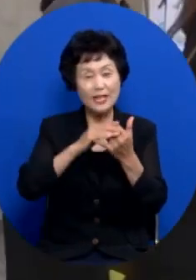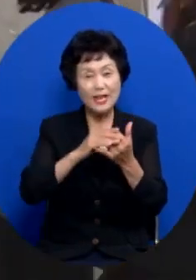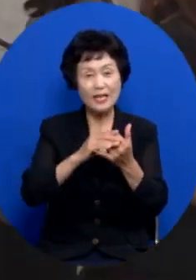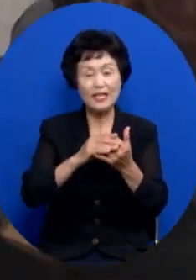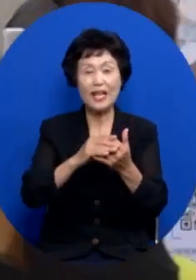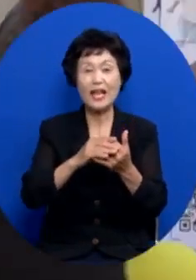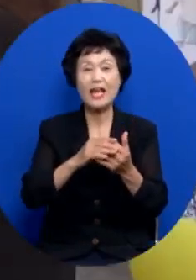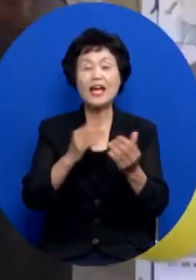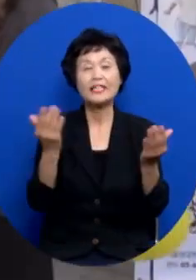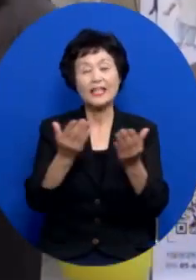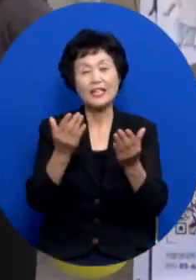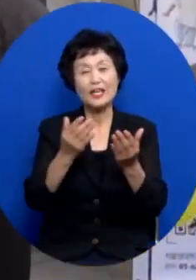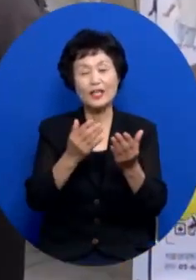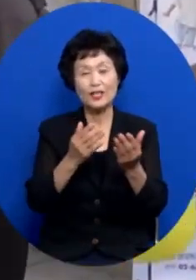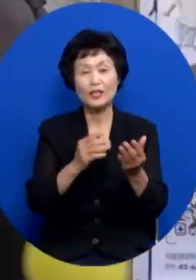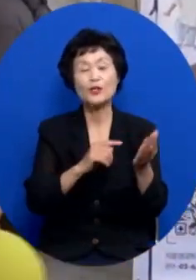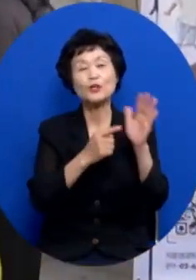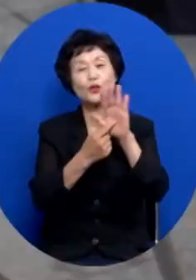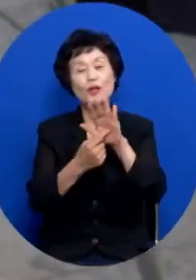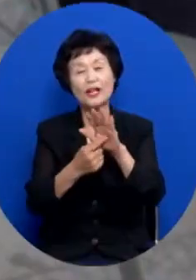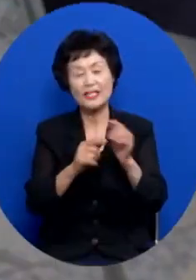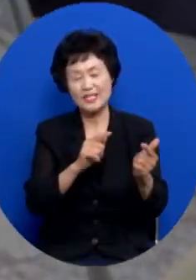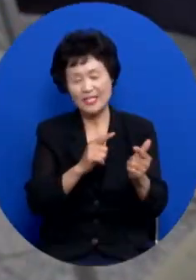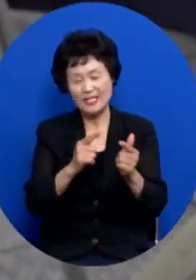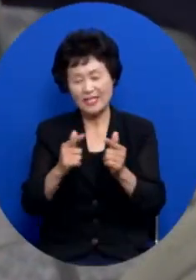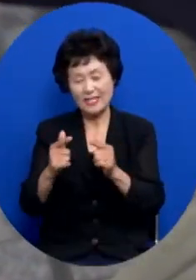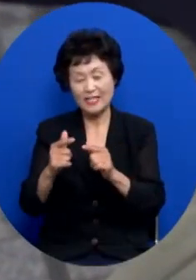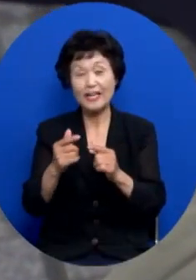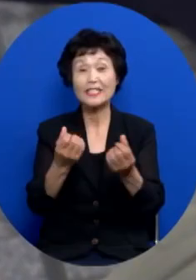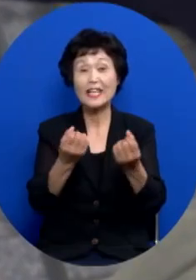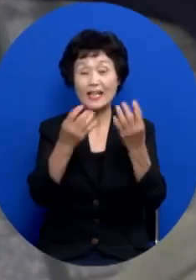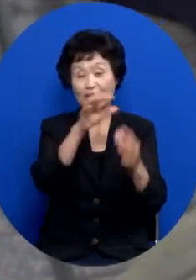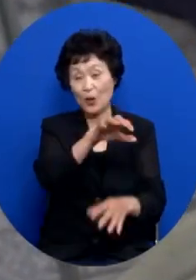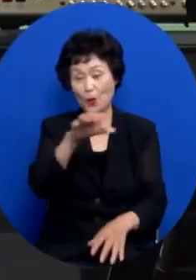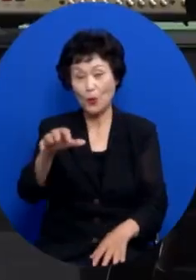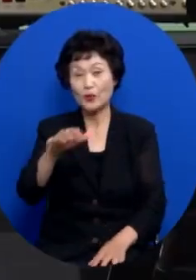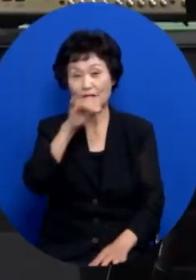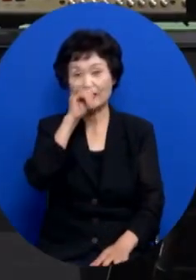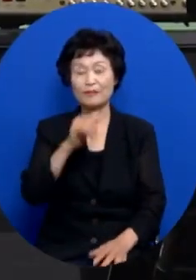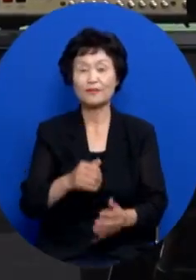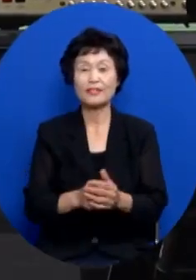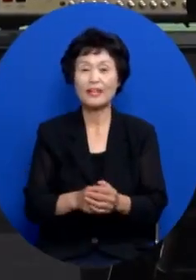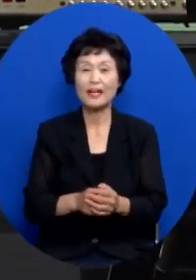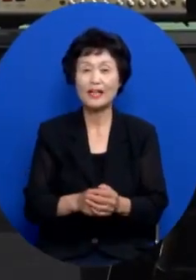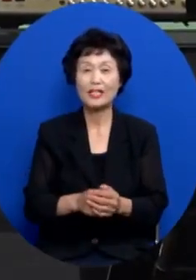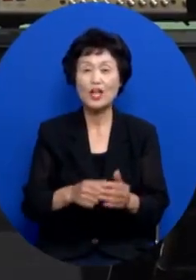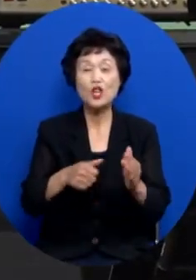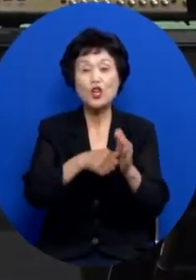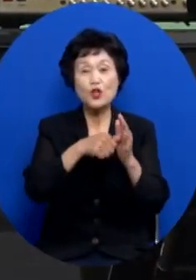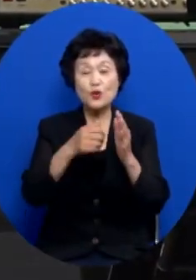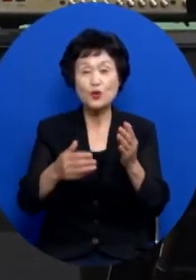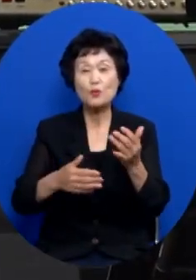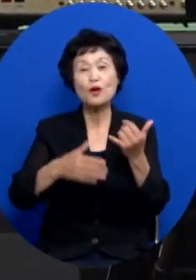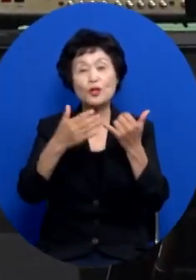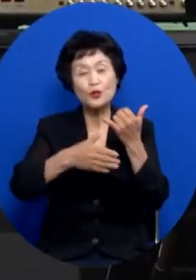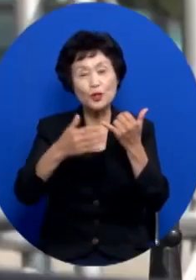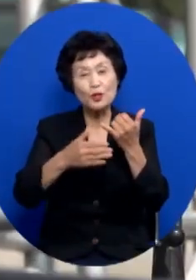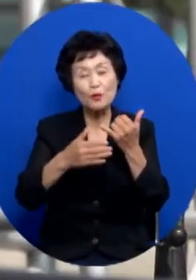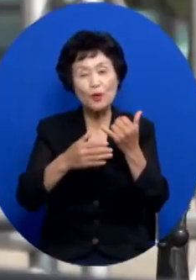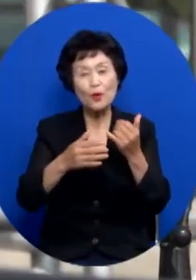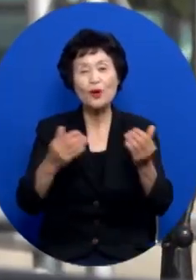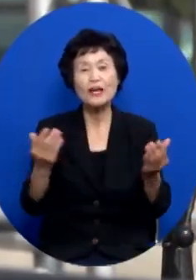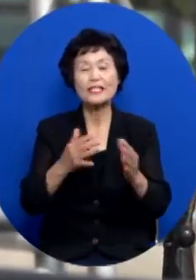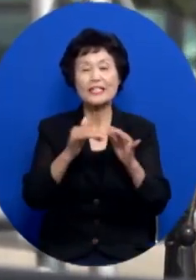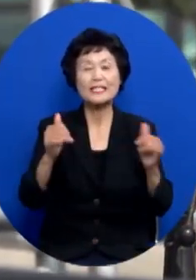부스까지 행사장에 다양한 이벤트가 마련됐습니다. 또 청년 사이에서 각광받는 유명 유튜버와 사역자들이